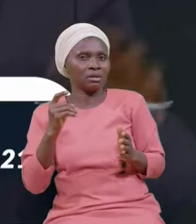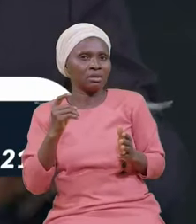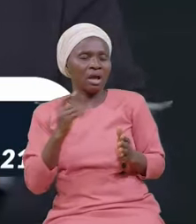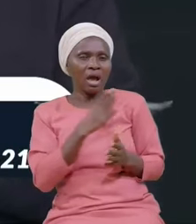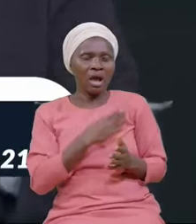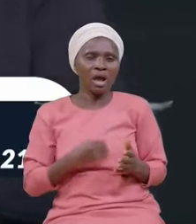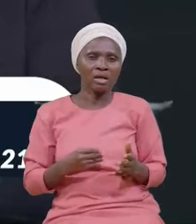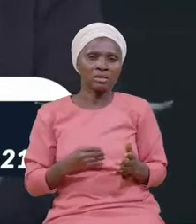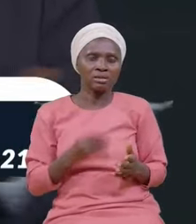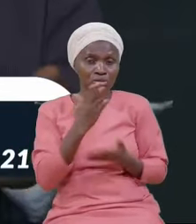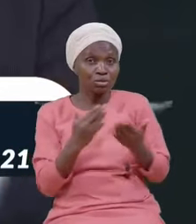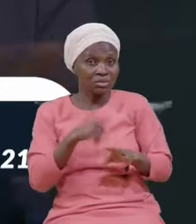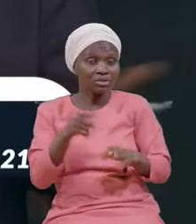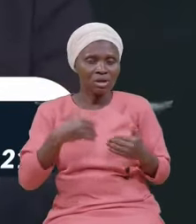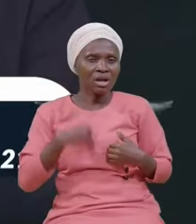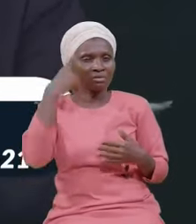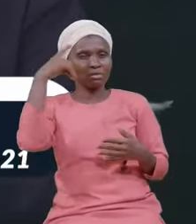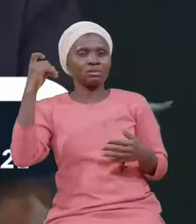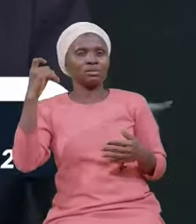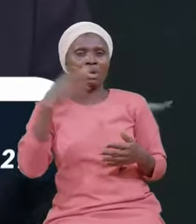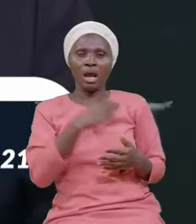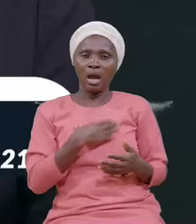Peut-être tu vois quelque chose dans le rêve.